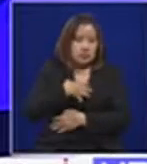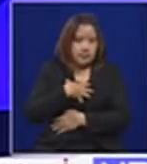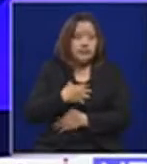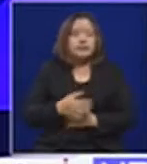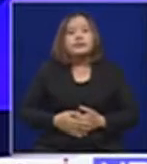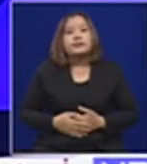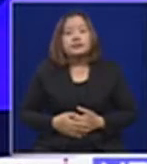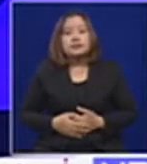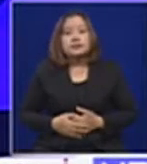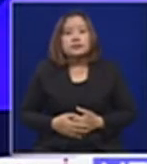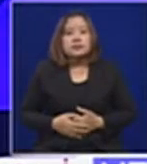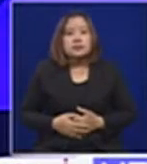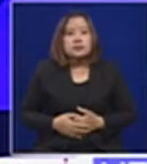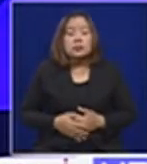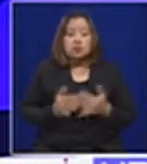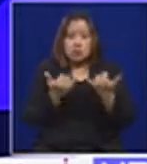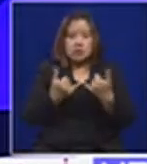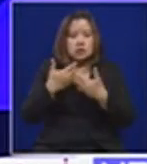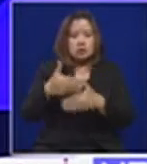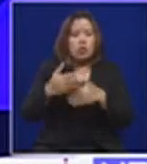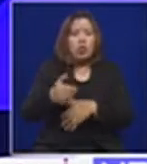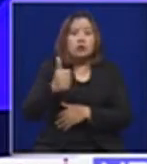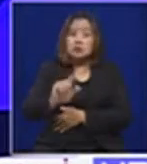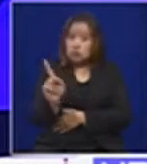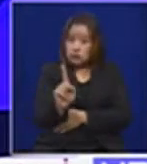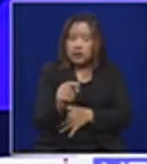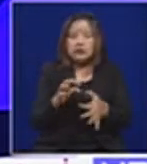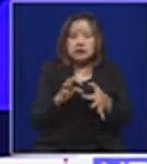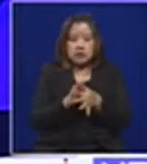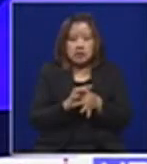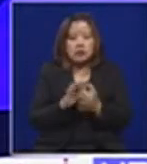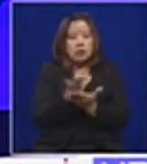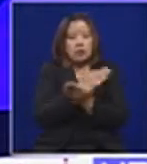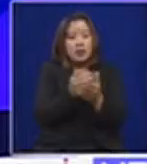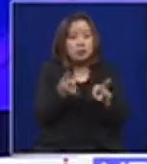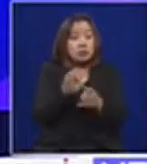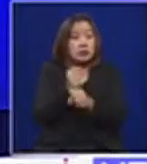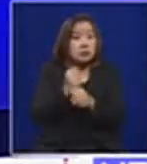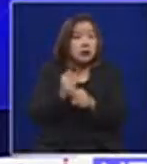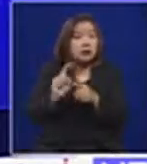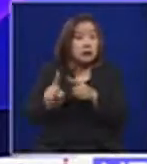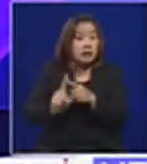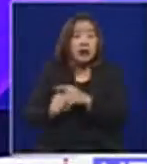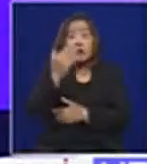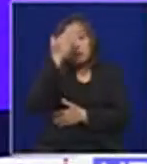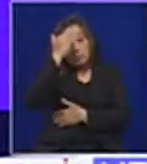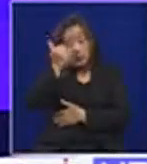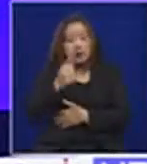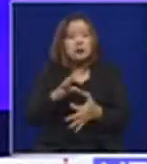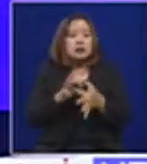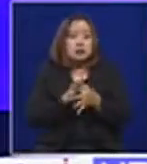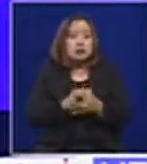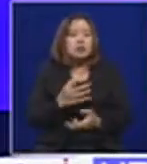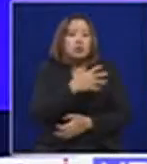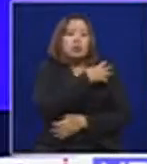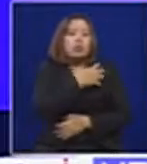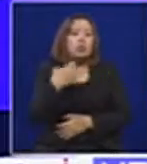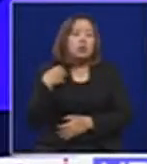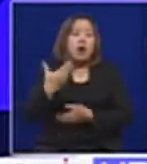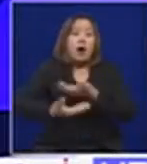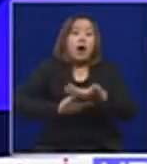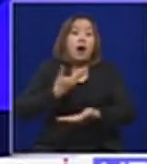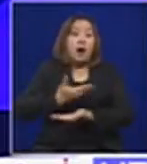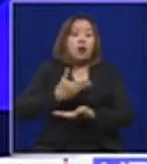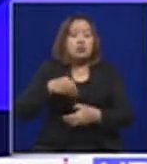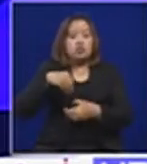สิ่งสำคัญที่จะทำให้เราส่งออกได้มากขึ้นก็คือการมอบนโยบายแล้วก็ส่งนโยบายต่างๆผ่านทางผู้ช่วยพาณิชย์ทูตพาณิชย์นะครับที่ประจำอยู่ในต่